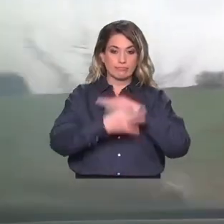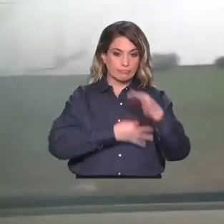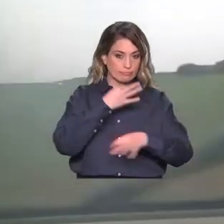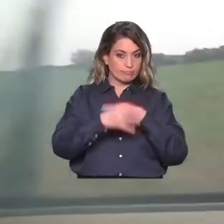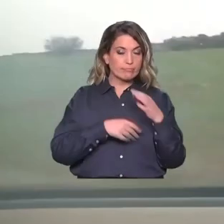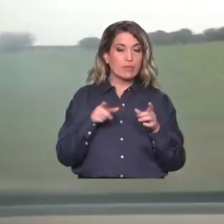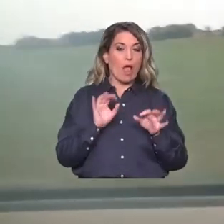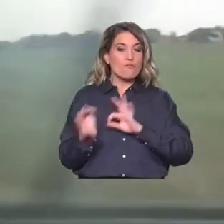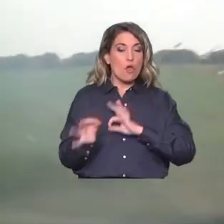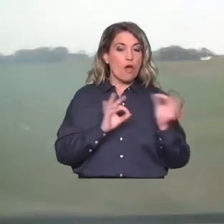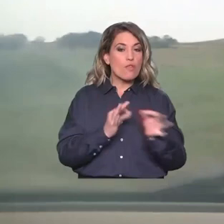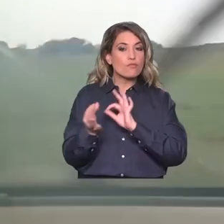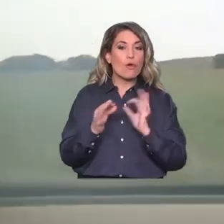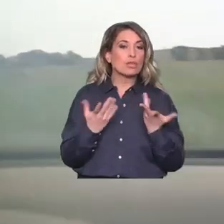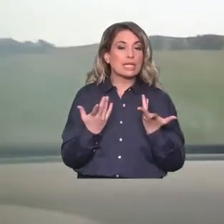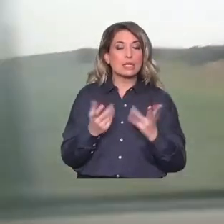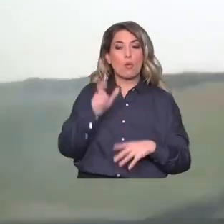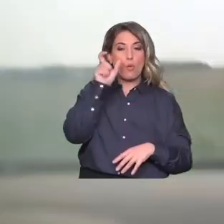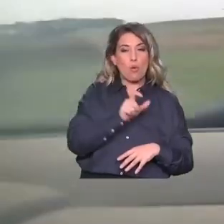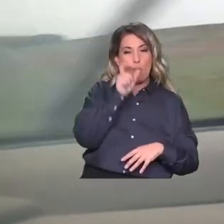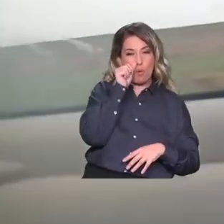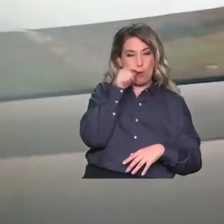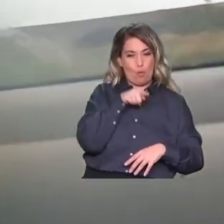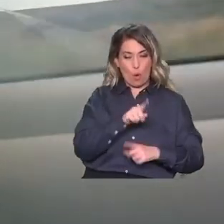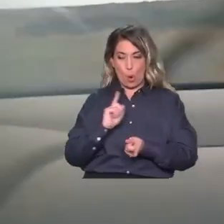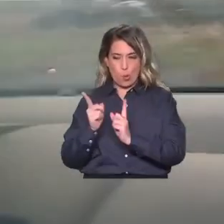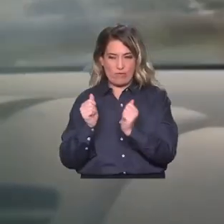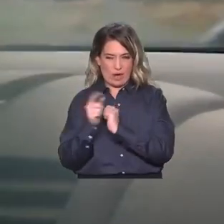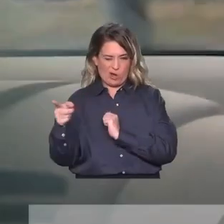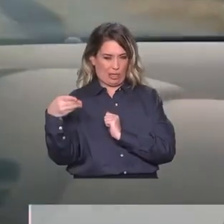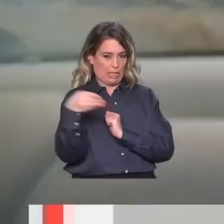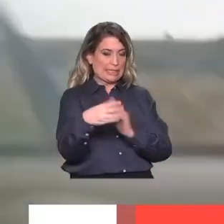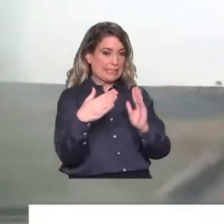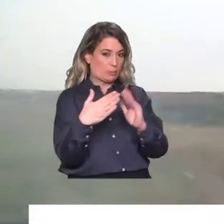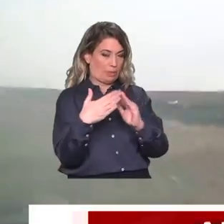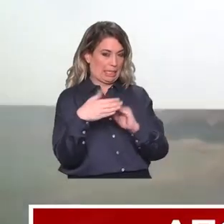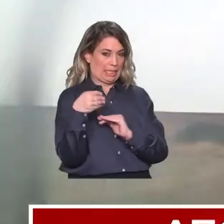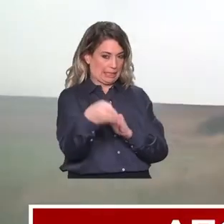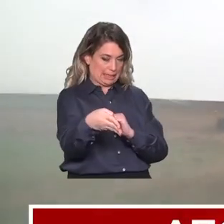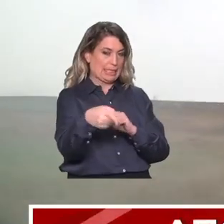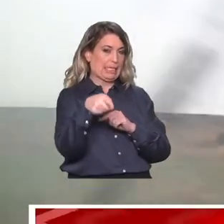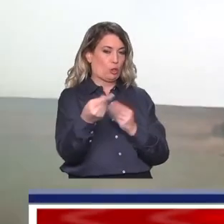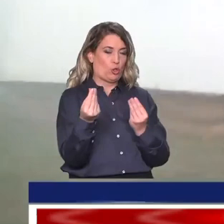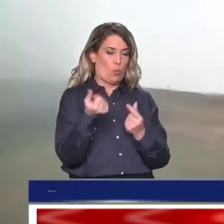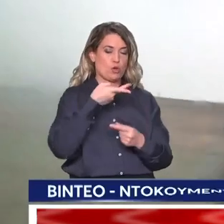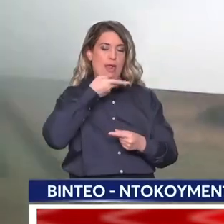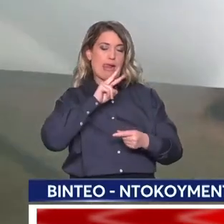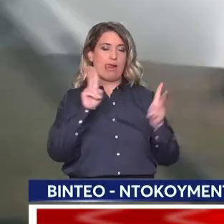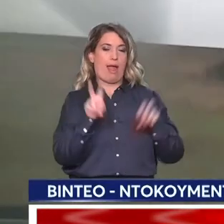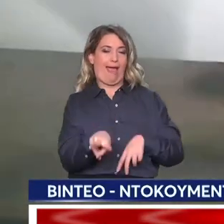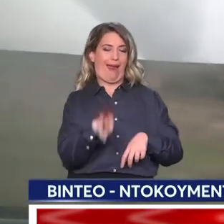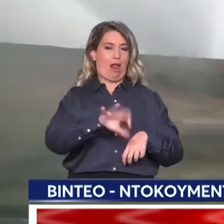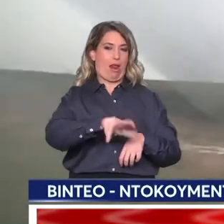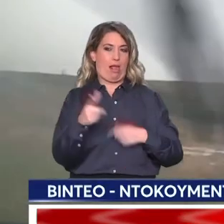ημέρωμα της δεύτερης μέρας του Ιανουαρίου. Στο μεταξύ βεβαίως αρχίζει και η διαδικασία του να σβήσουν